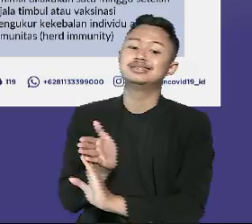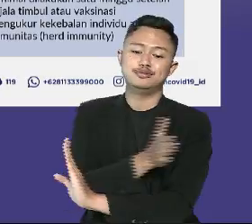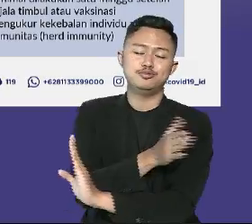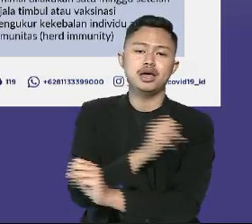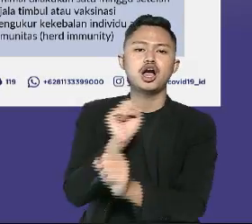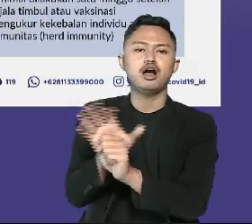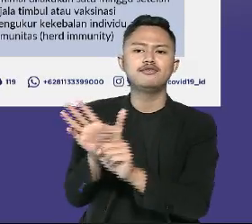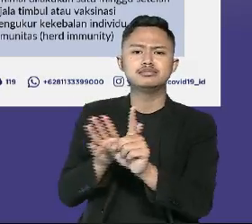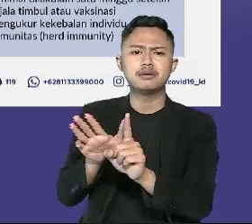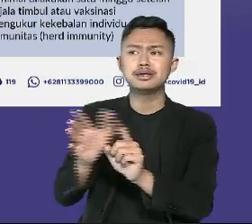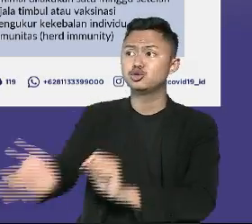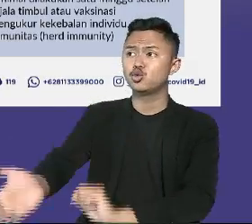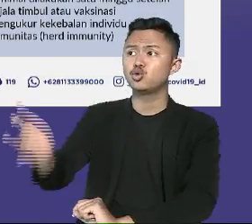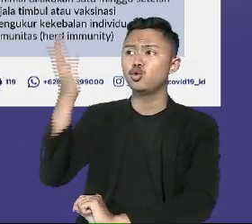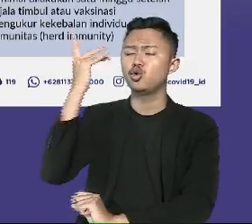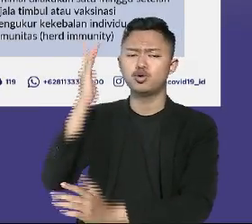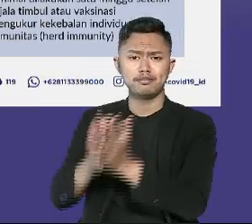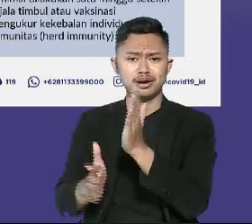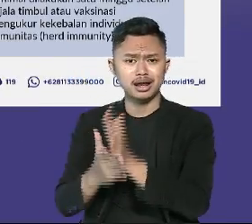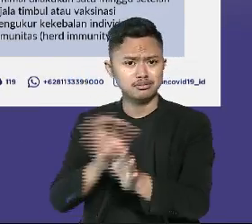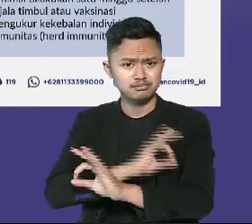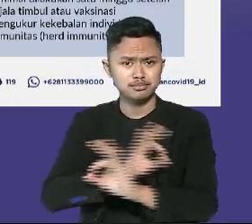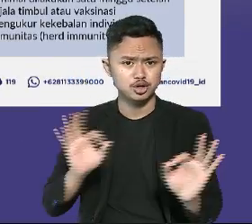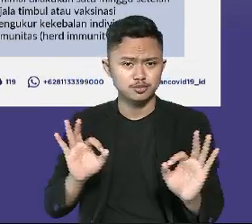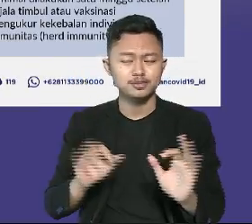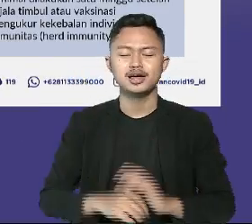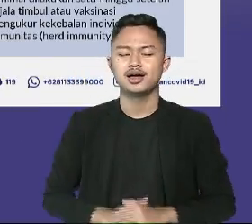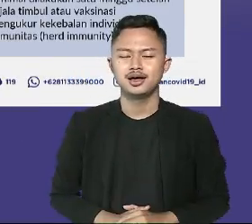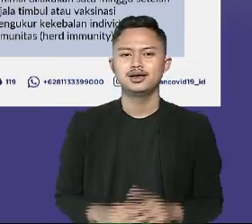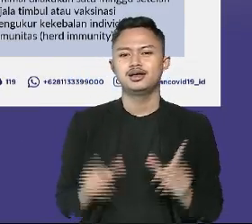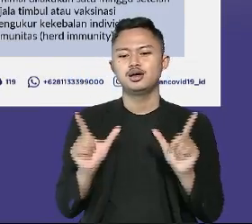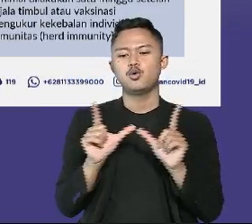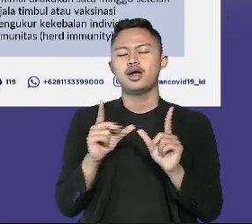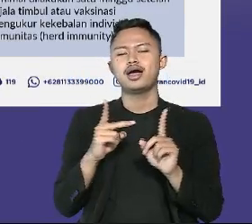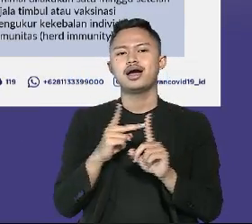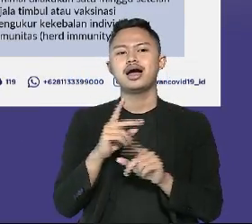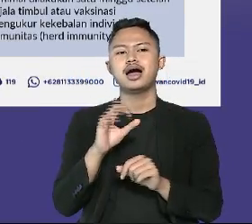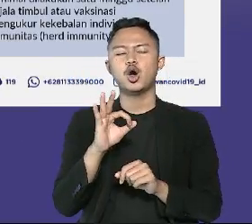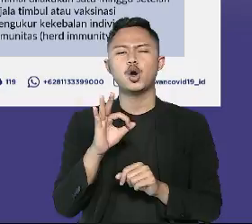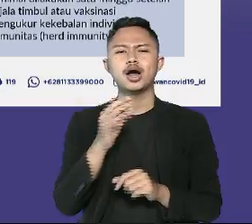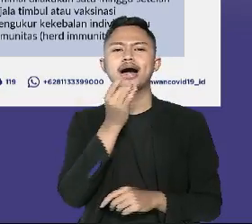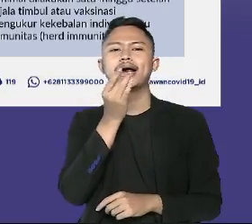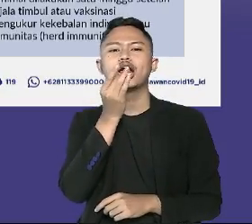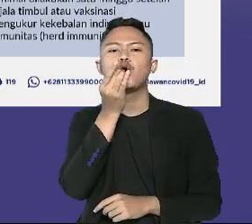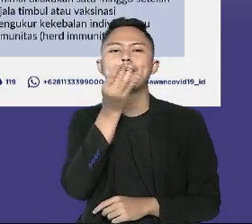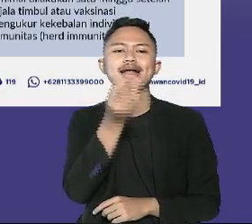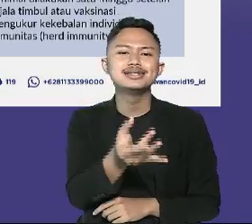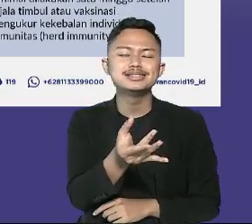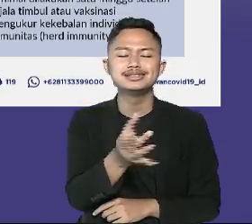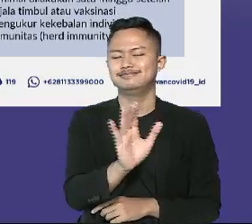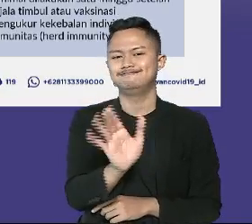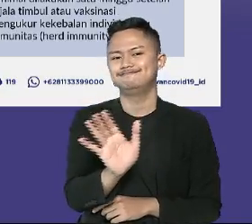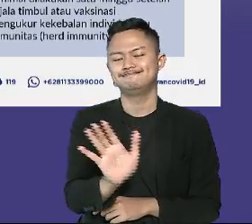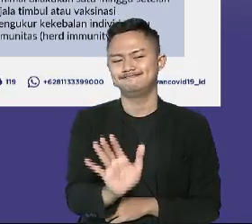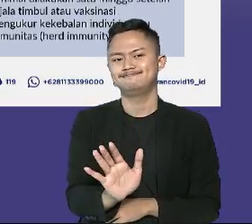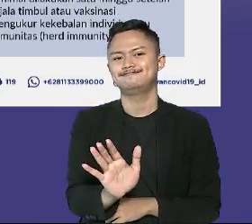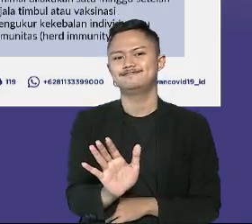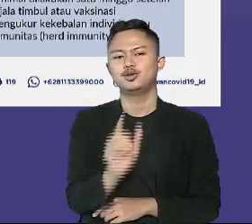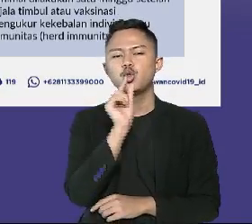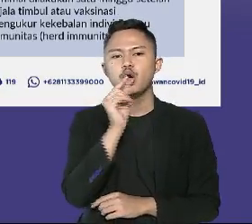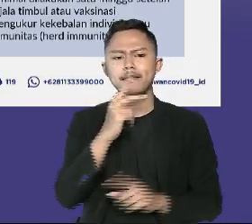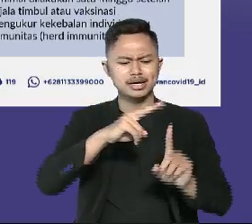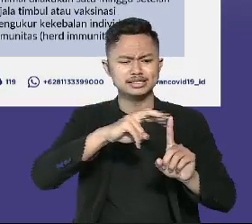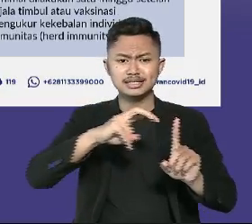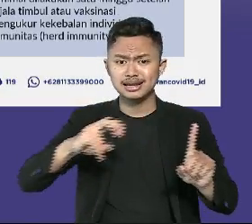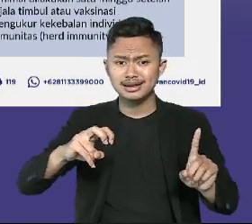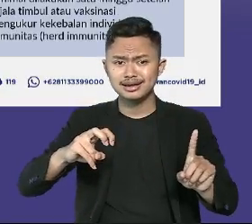pada seseorang di masa lampau. WHO tidak direkomendasikan penggunaan alat ini untuk